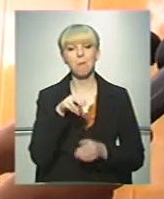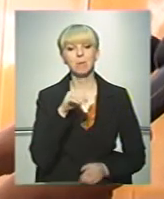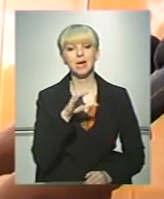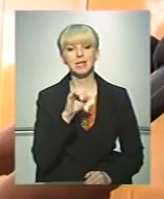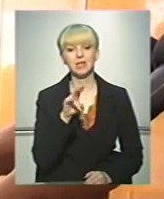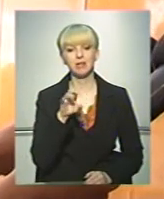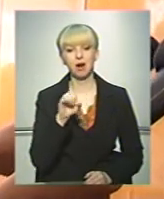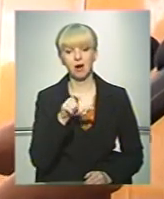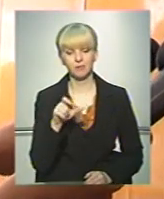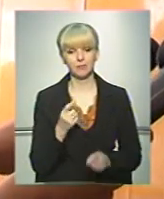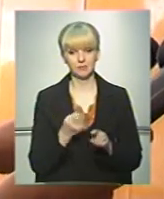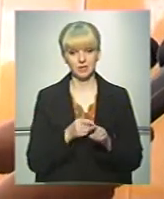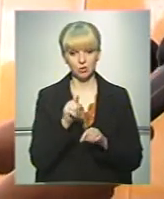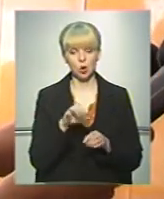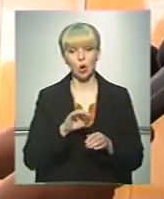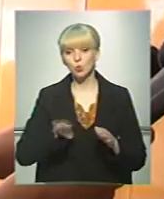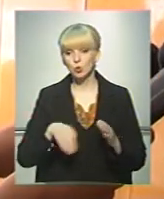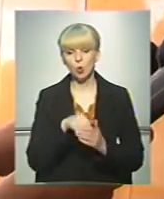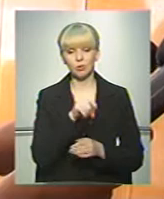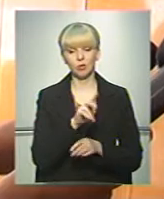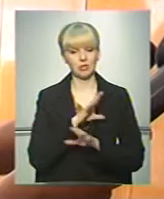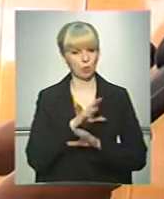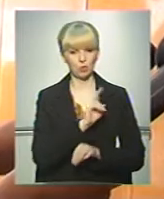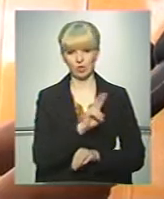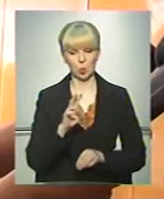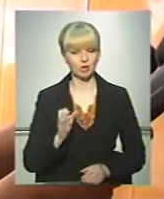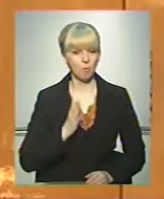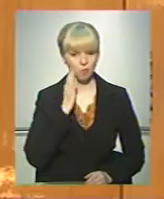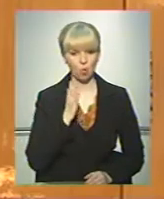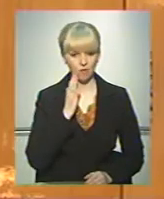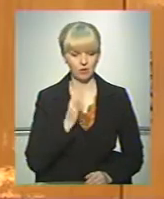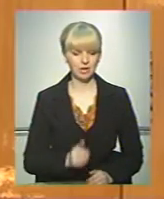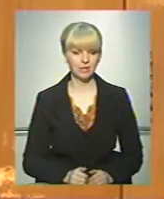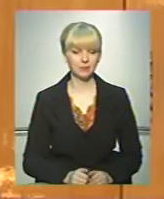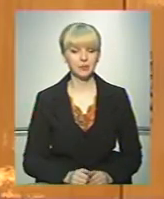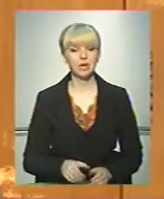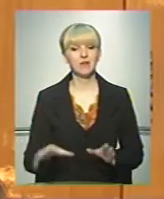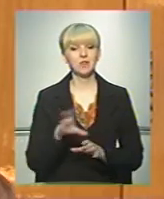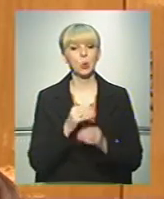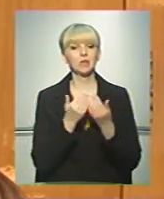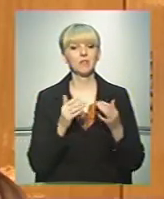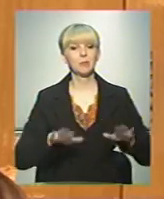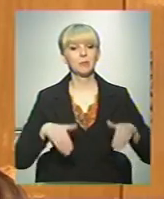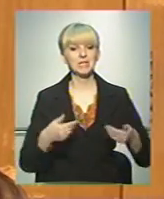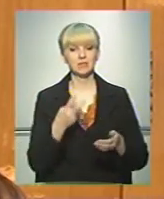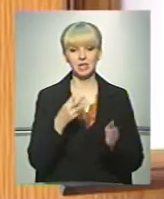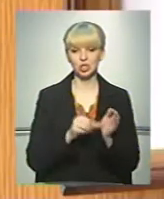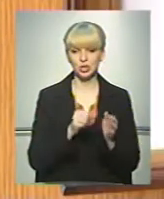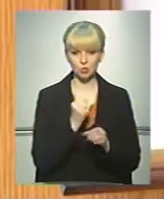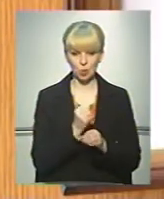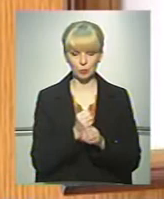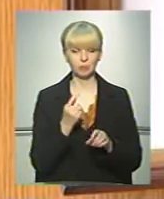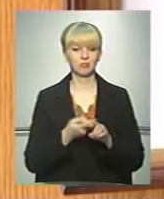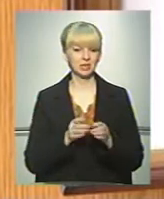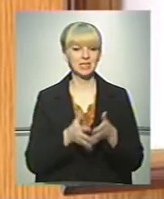те, що, в принципі, ще до нього не було ні в кого на Буковині, зокрема. Всього на виставці представлено 36 робіт.